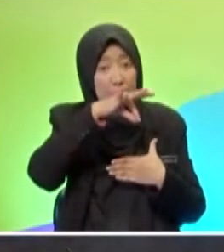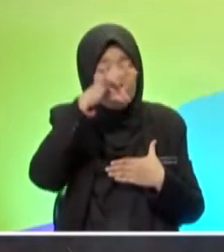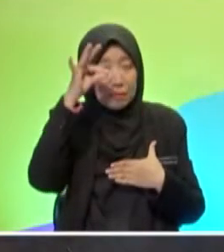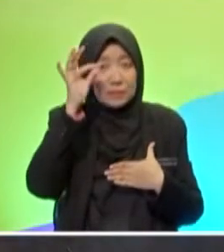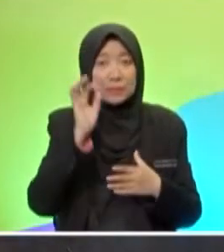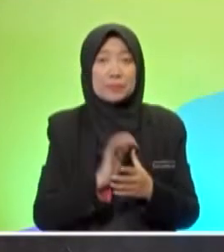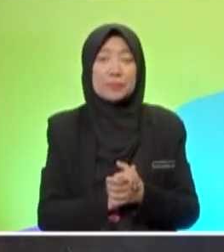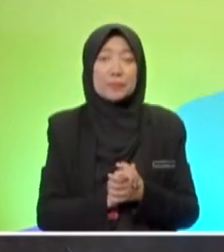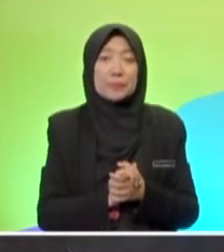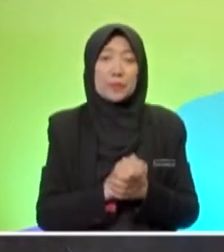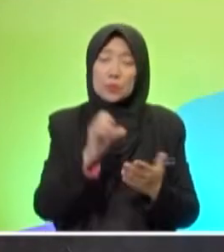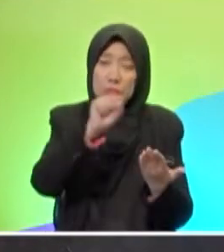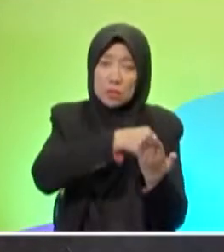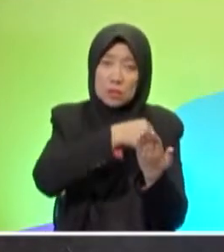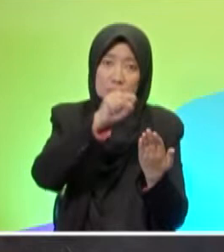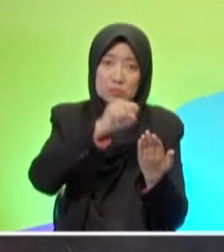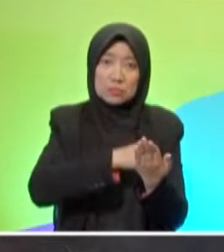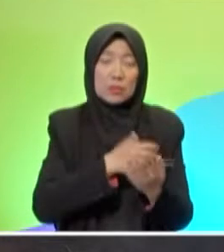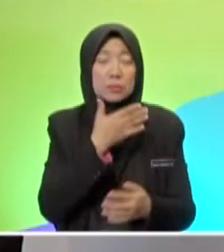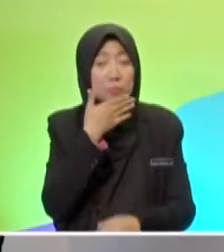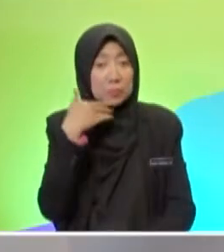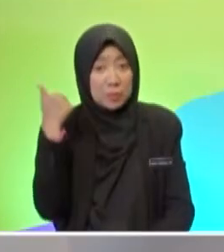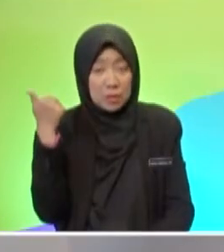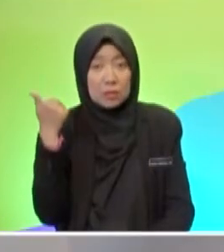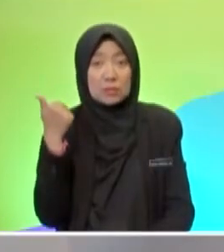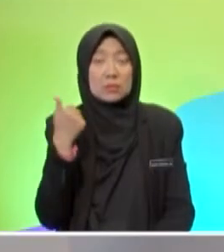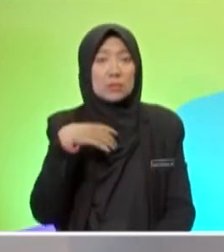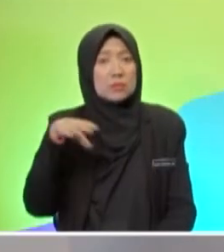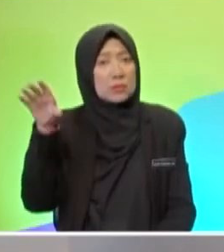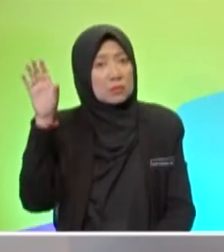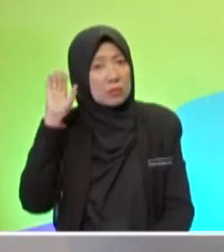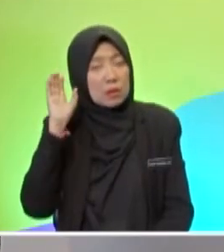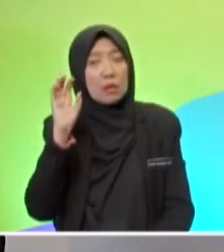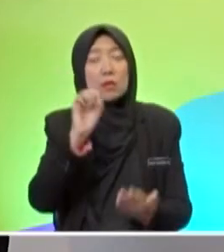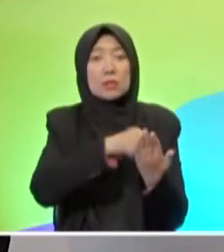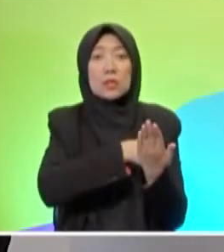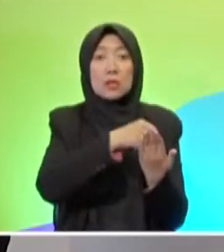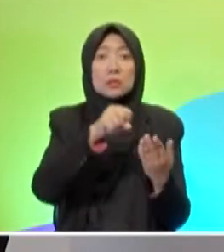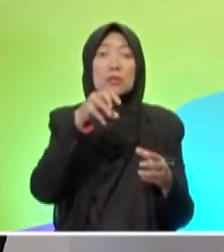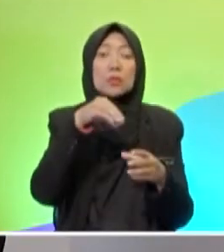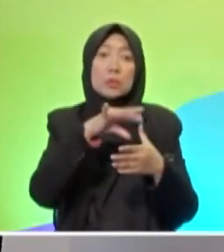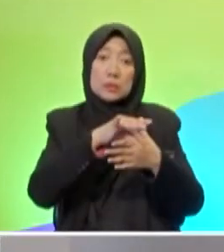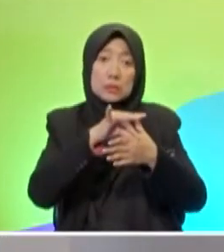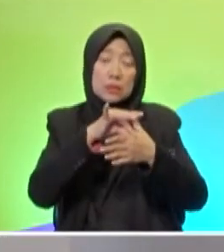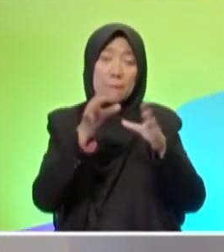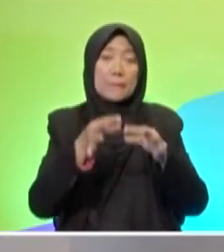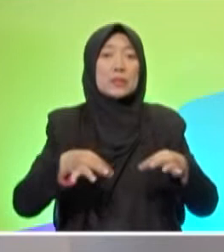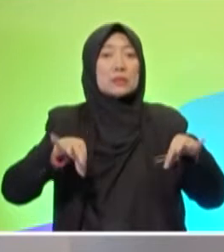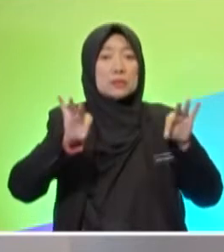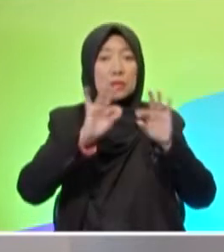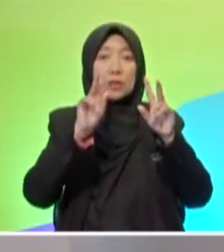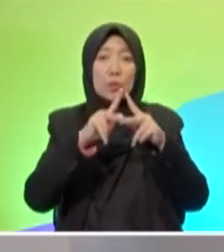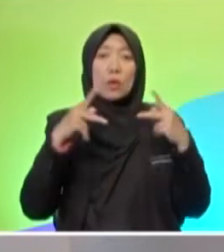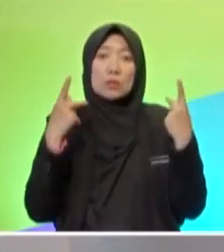nada yang penuh semangat tadi kita dengan saja diketahui side betapa pentingnya keluarga ini perlu